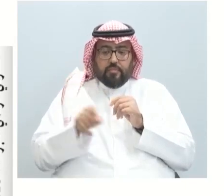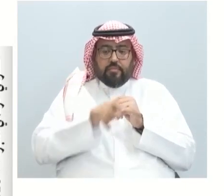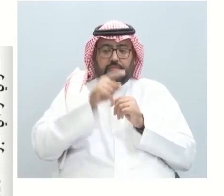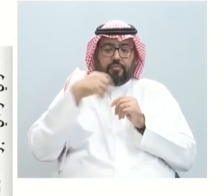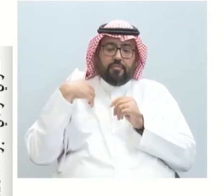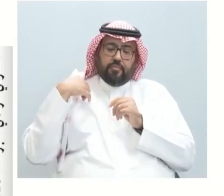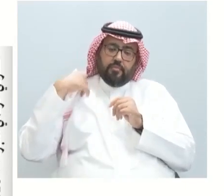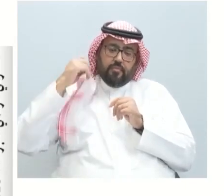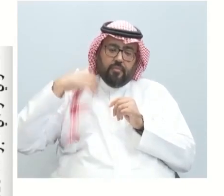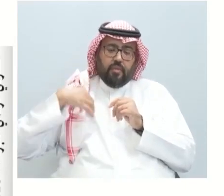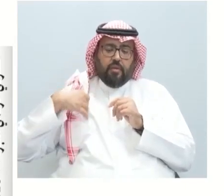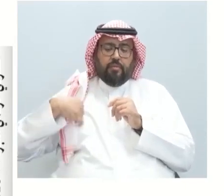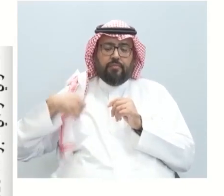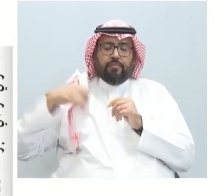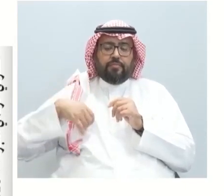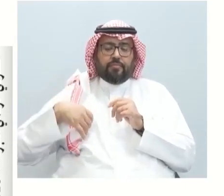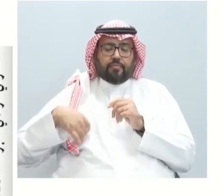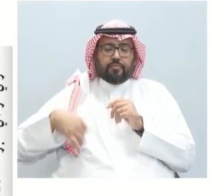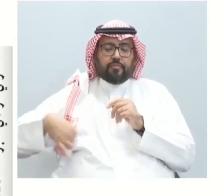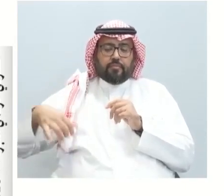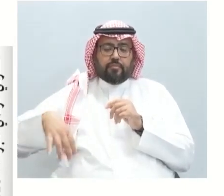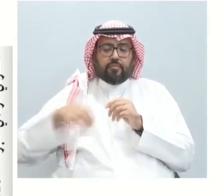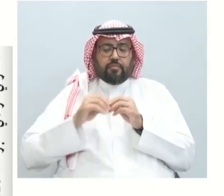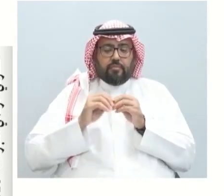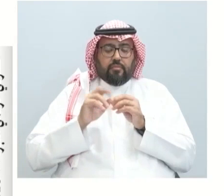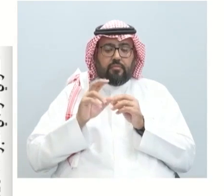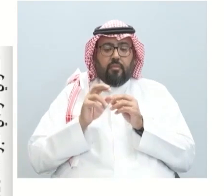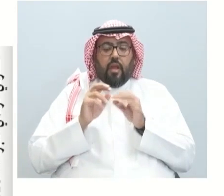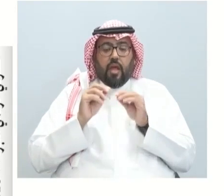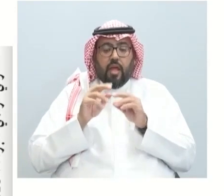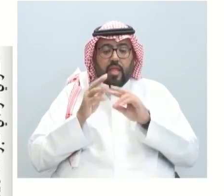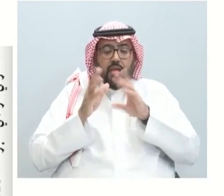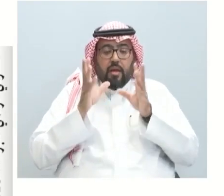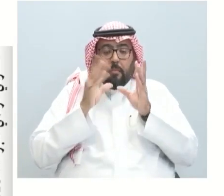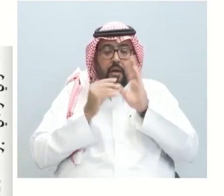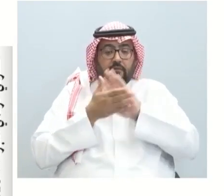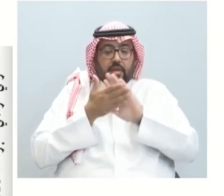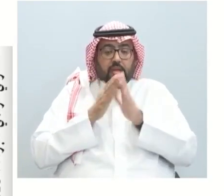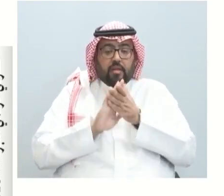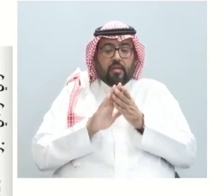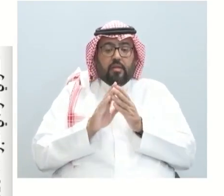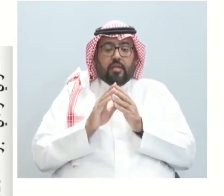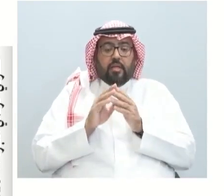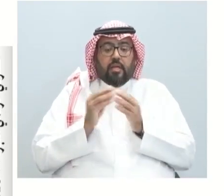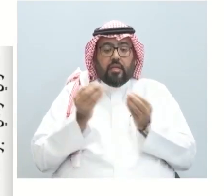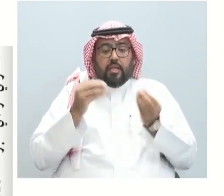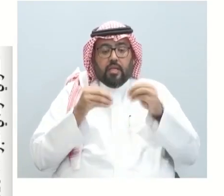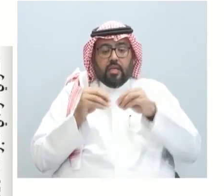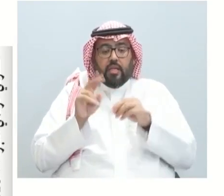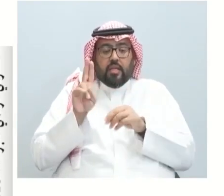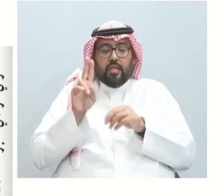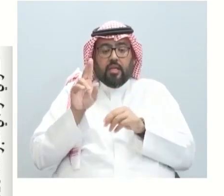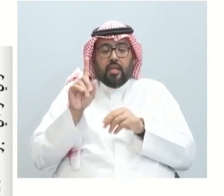الماده الوراثيه سوف تتلاشى النواه سوف يتلاشى تتلاشى هذه النويه يختفي هذا الغشاء ويبدا تراكيب او تكوين